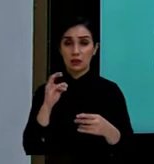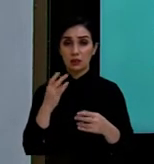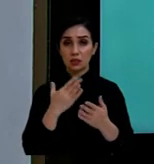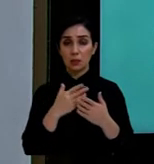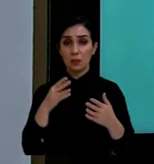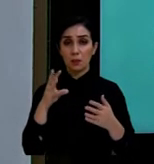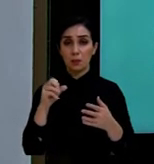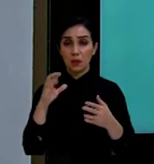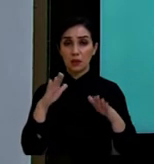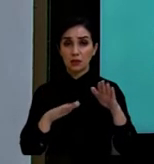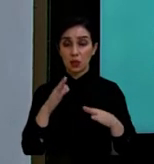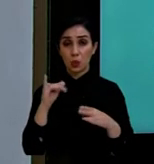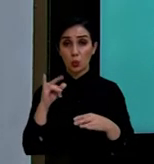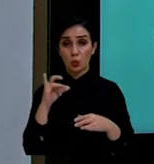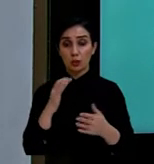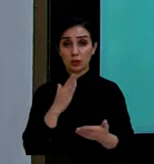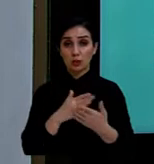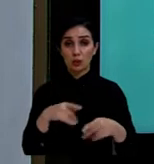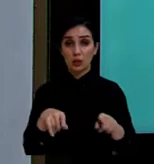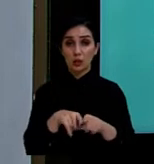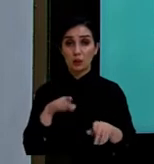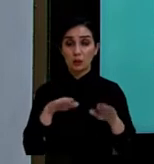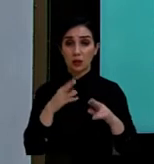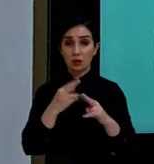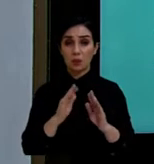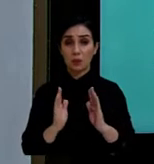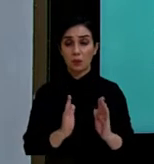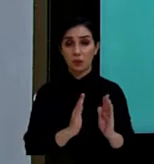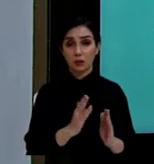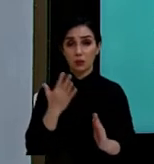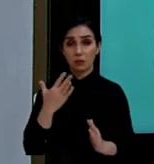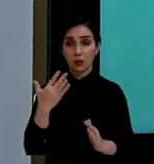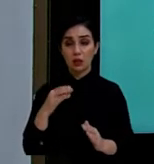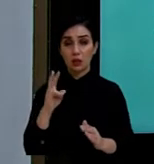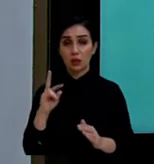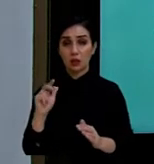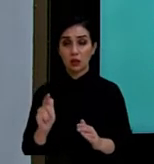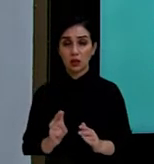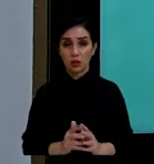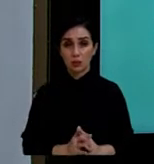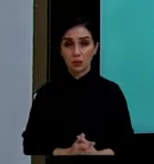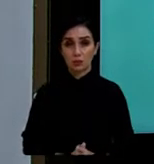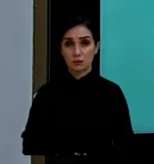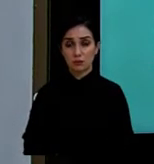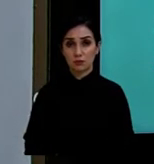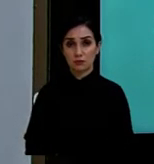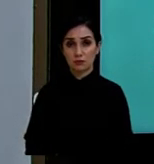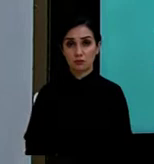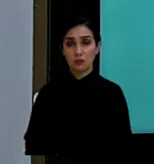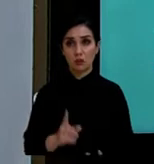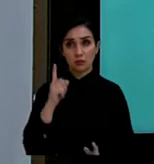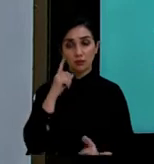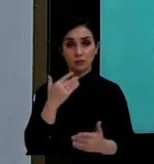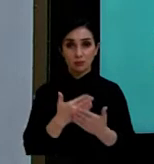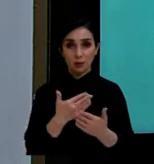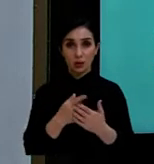массы. Вот у урана критическая масса порядка 50 килограмм. Вы